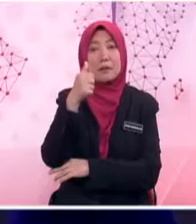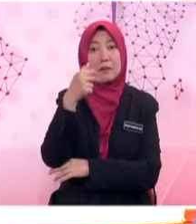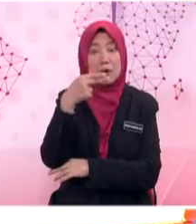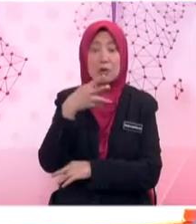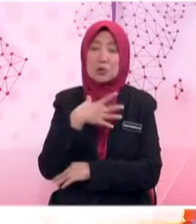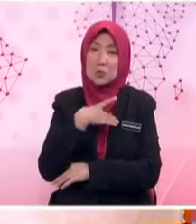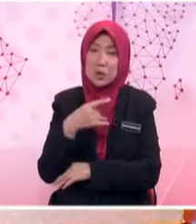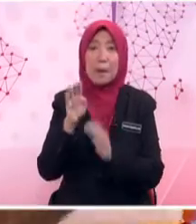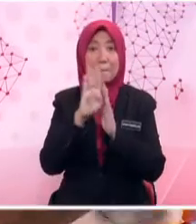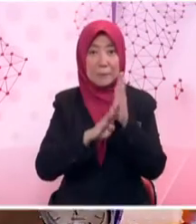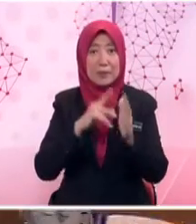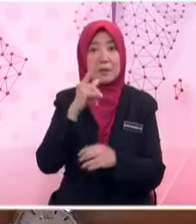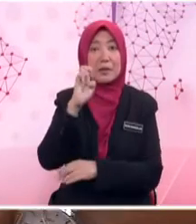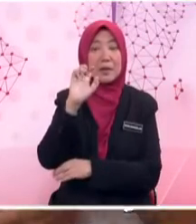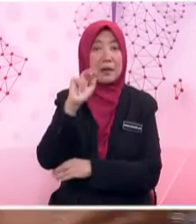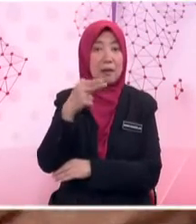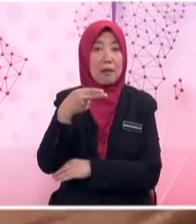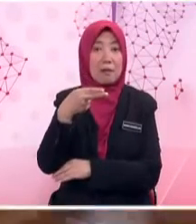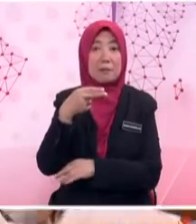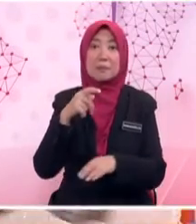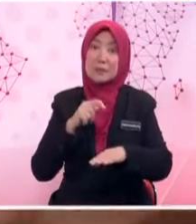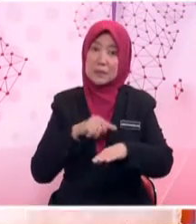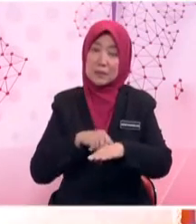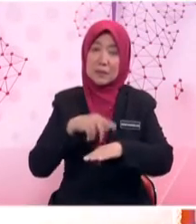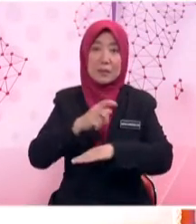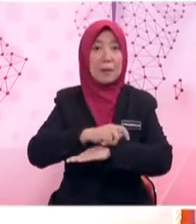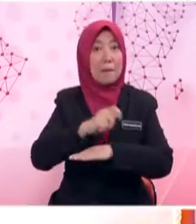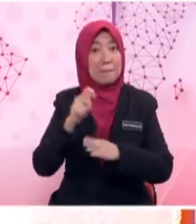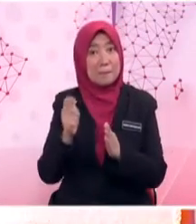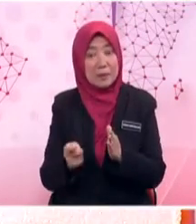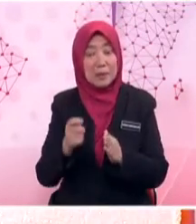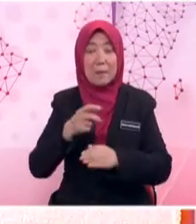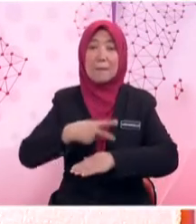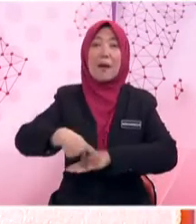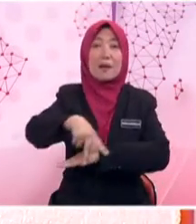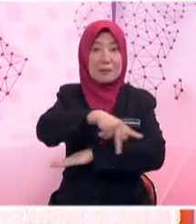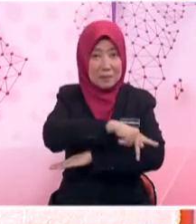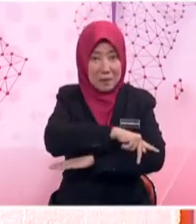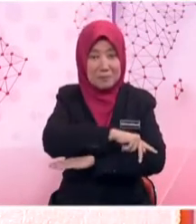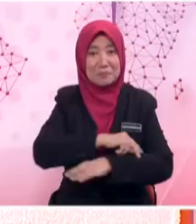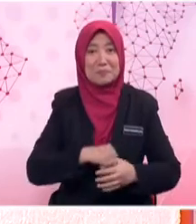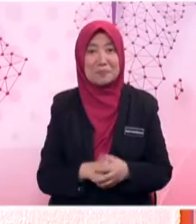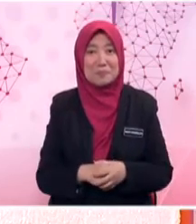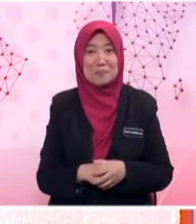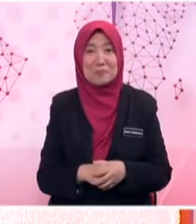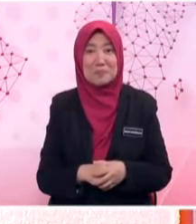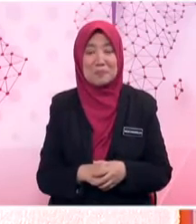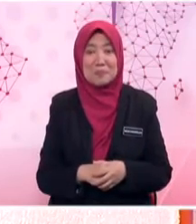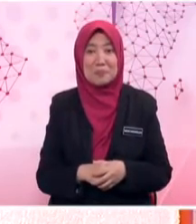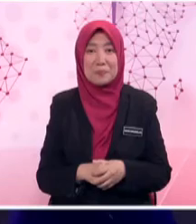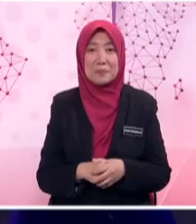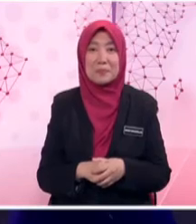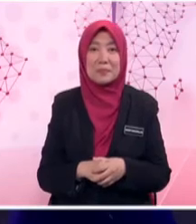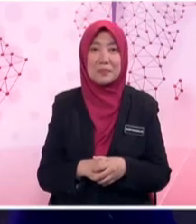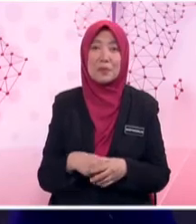Ya, betul. Cikgu tolong. Boleh, cikgu. Sekejap, ya. Saya pusingkan. Biasalah tangan ni dah lama